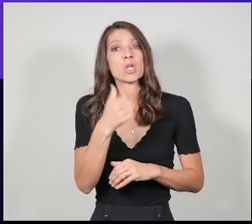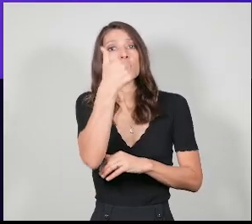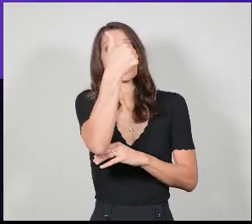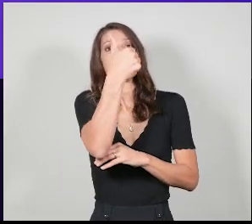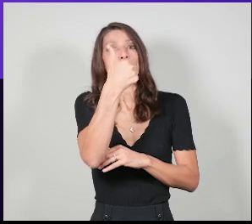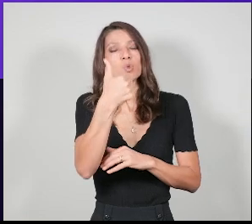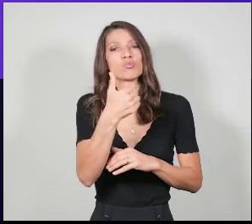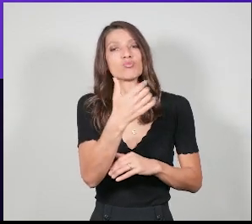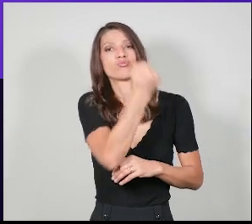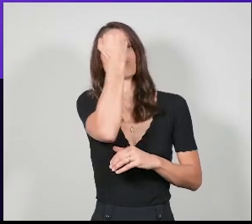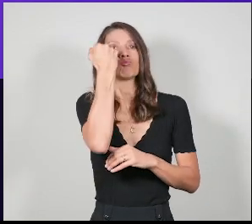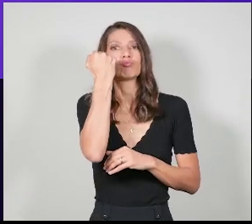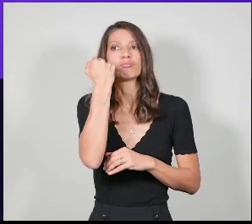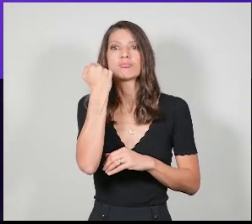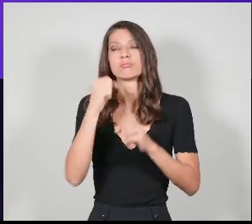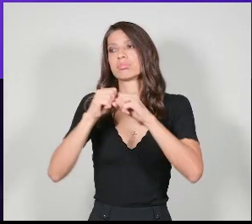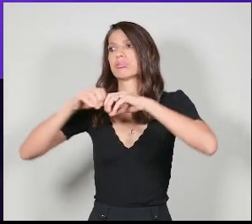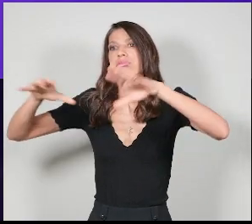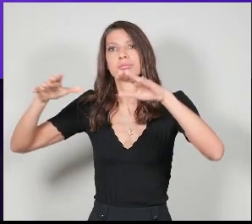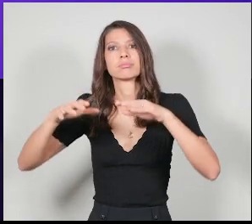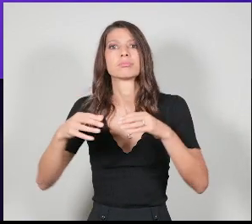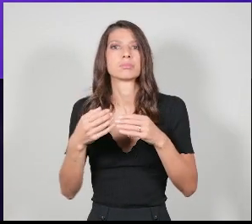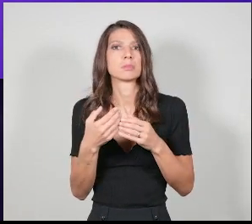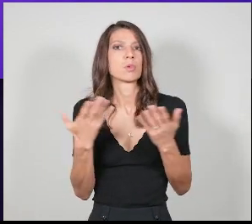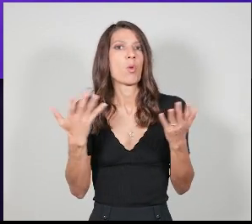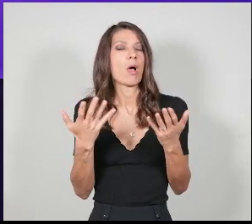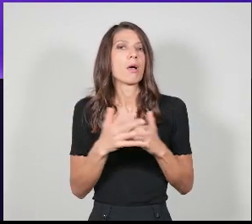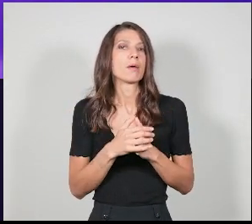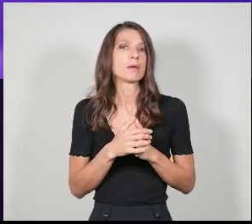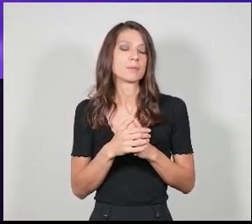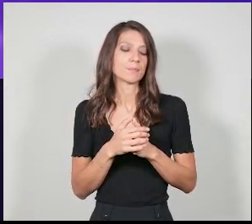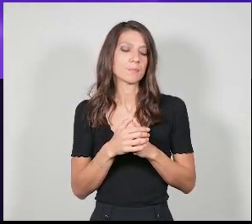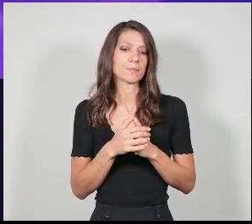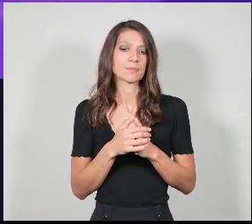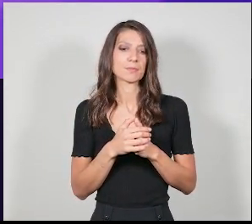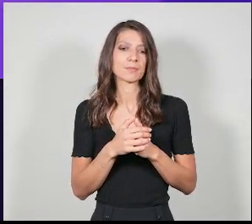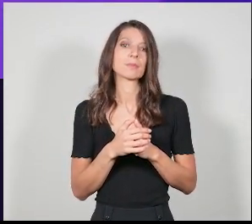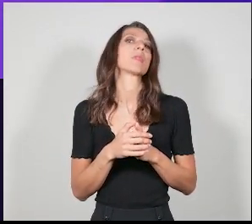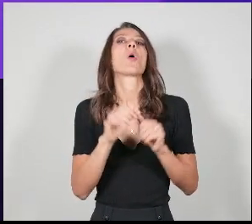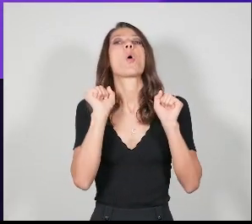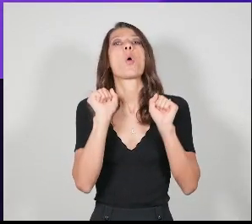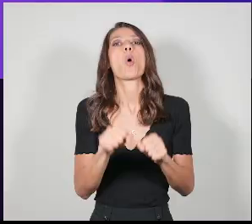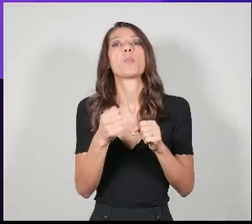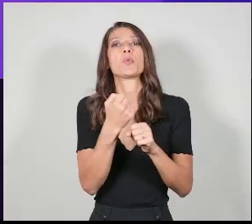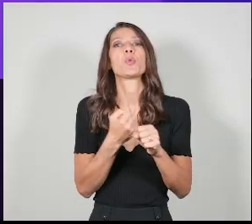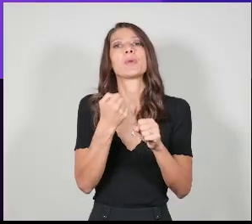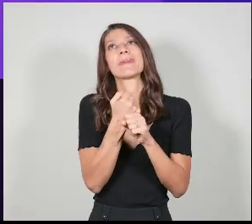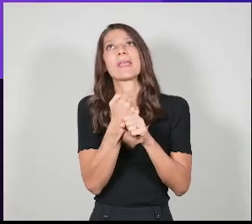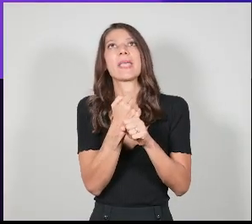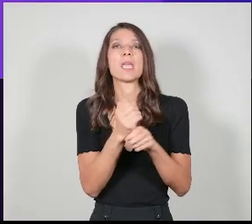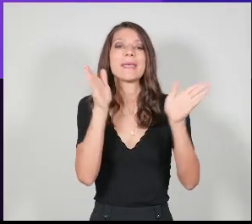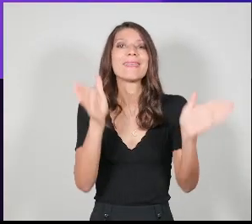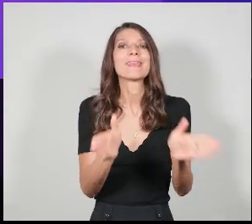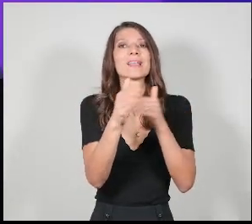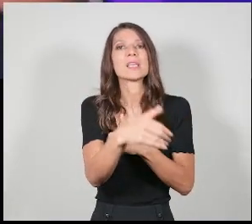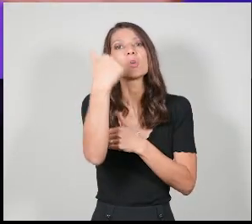une qui a fait beaucoup écho, c'est celle de poser une catégorie unique d'établissements d'accueil et d'accompagnement.